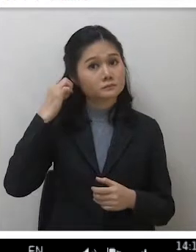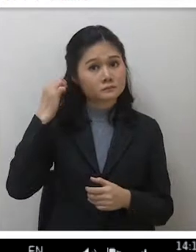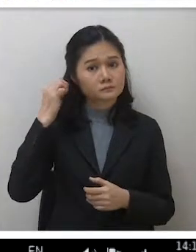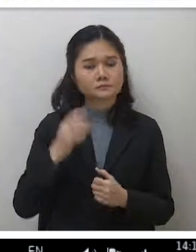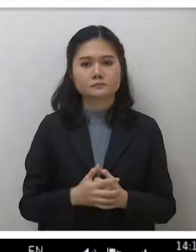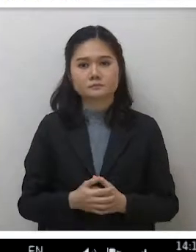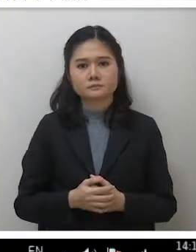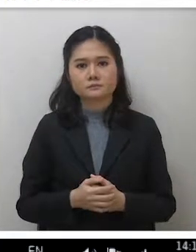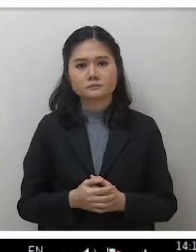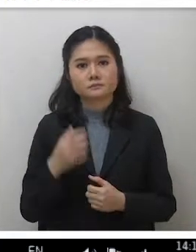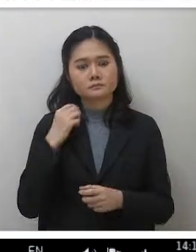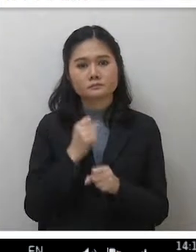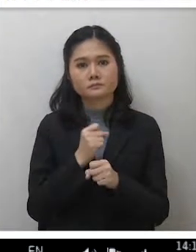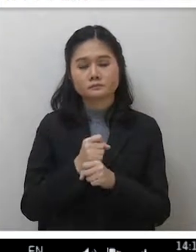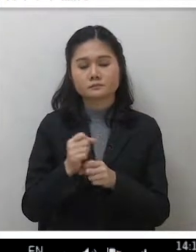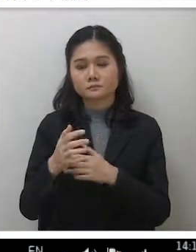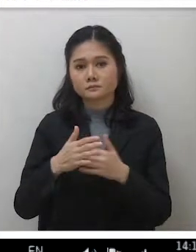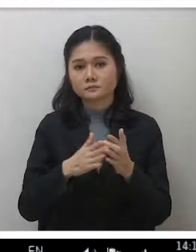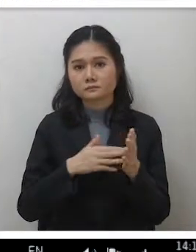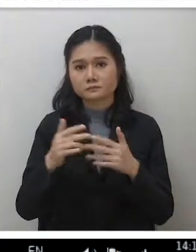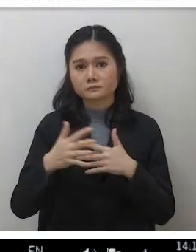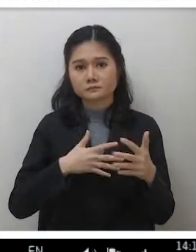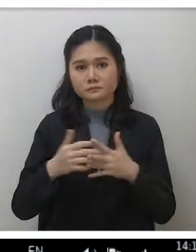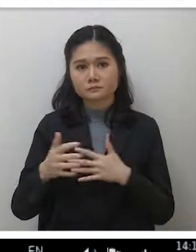ครับผมนี่กูจะลงสีเทาก่อน